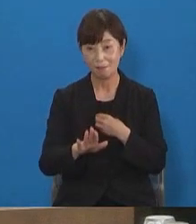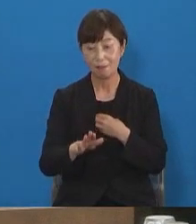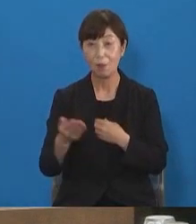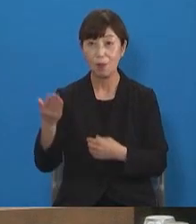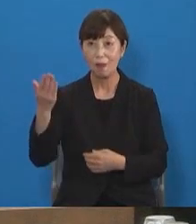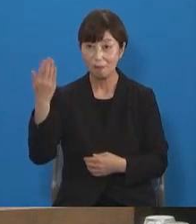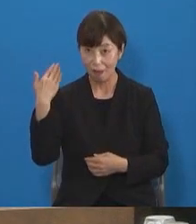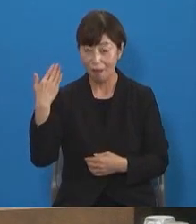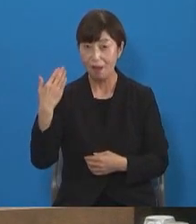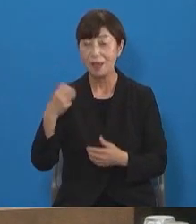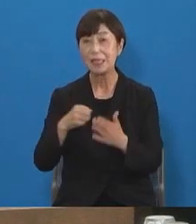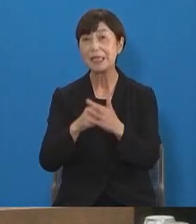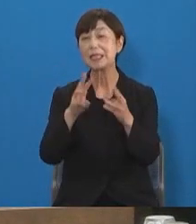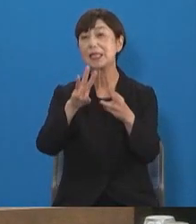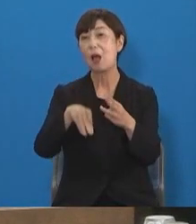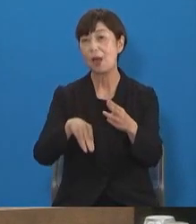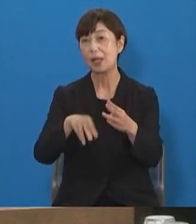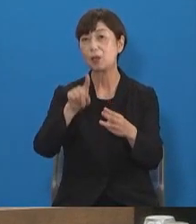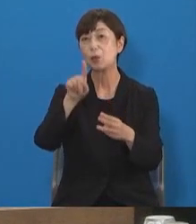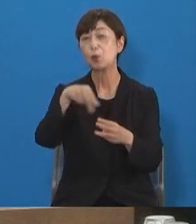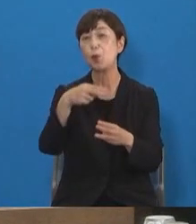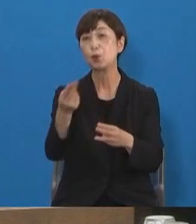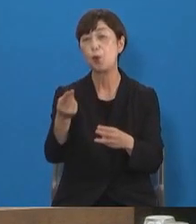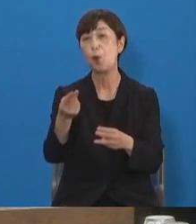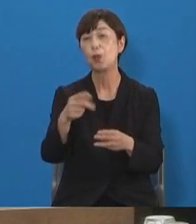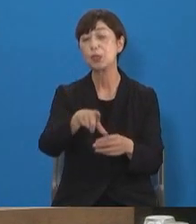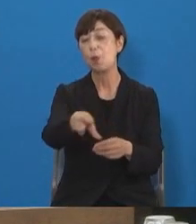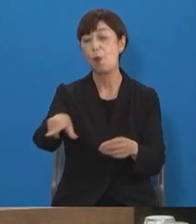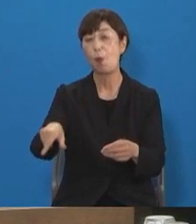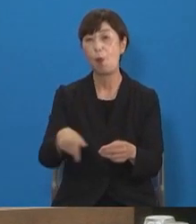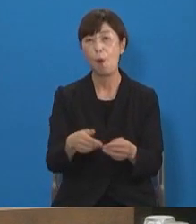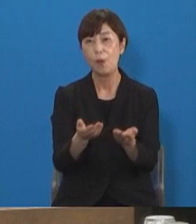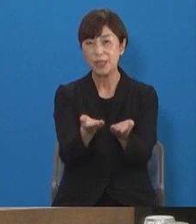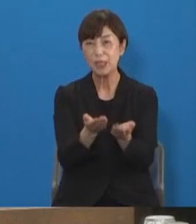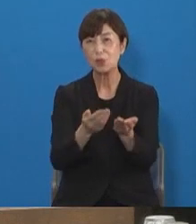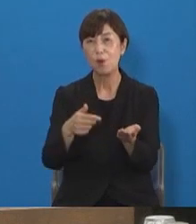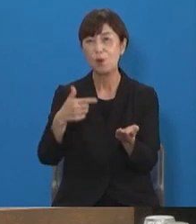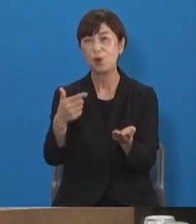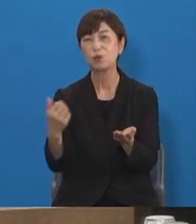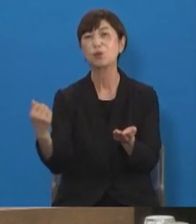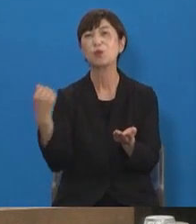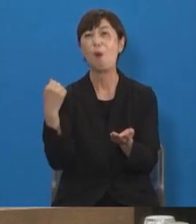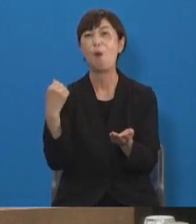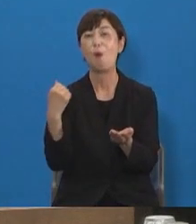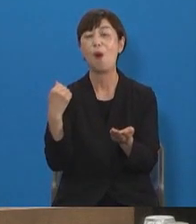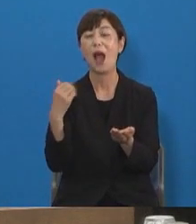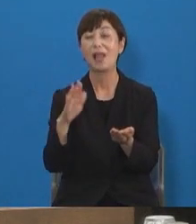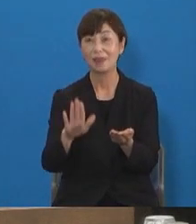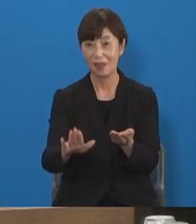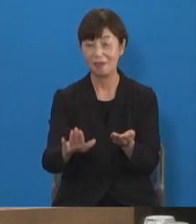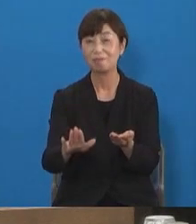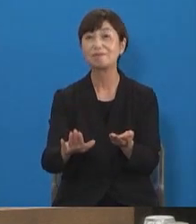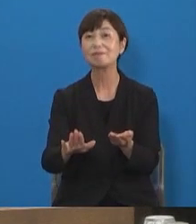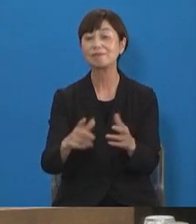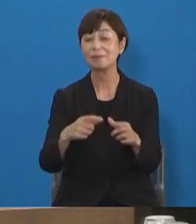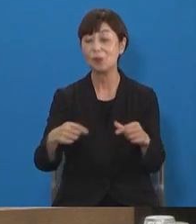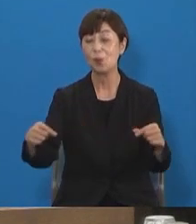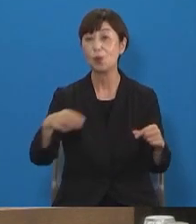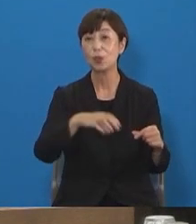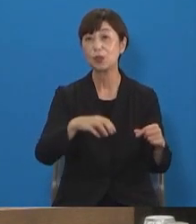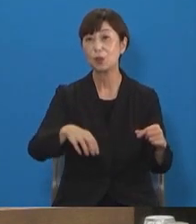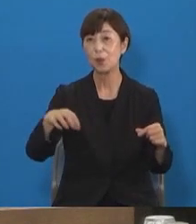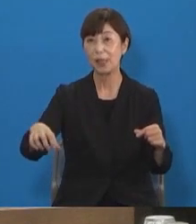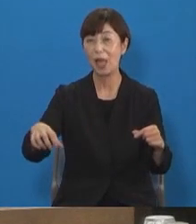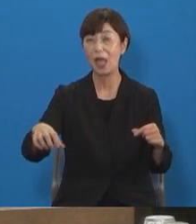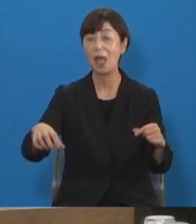日も石川県能登地方を震度6強の地震が襲い、その後も日本国内で大